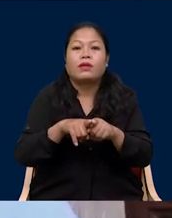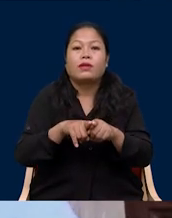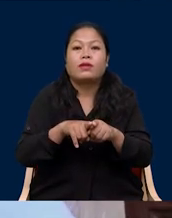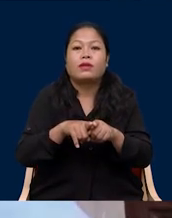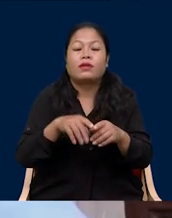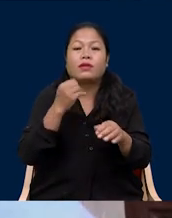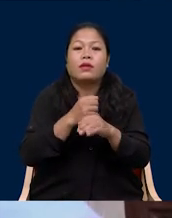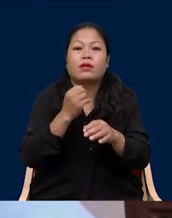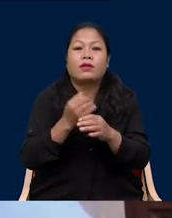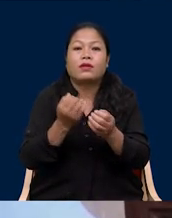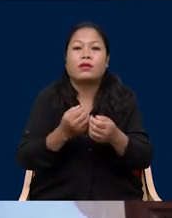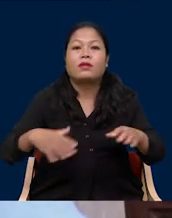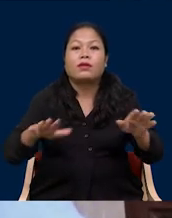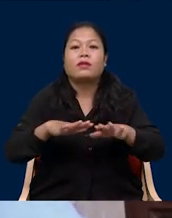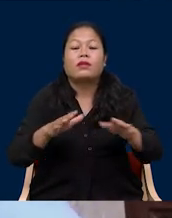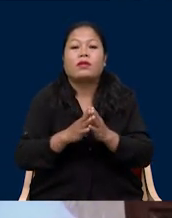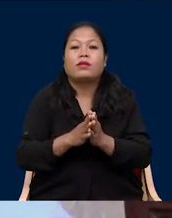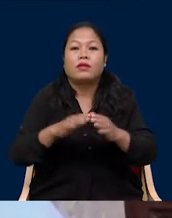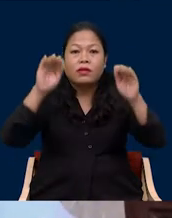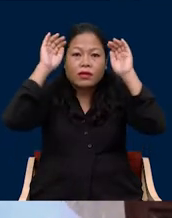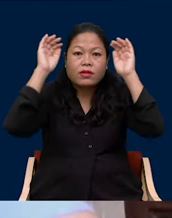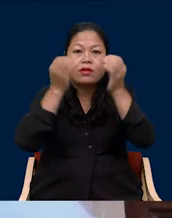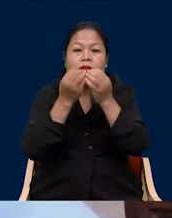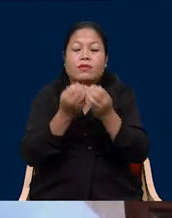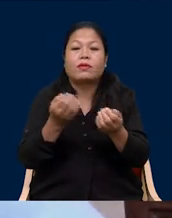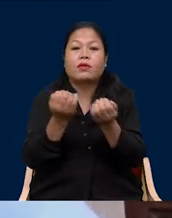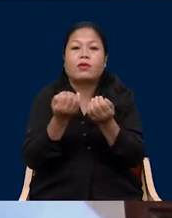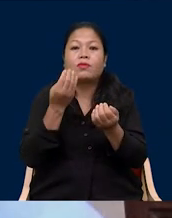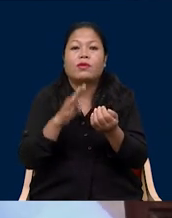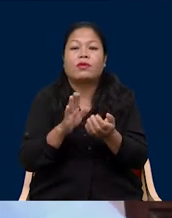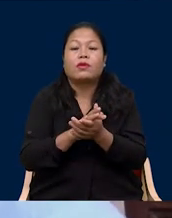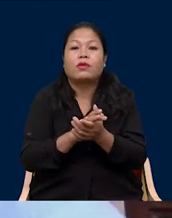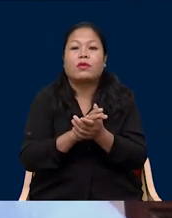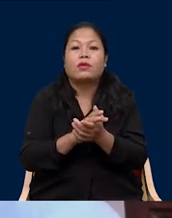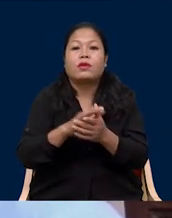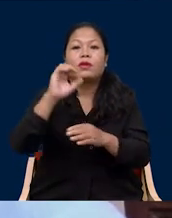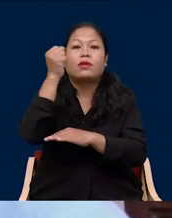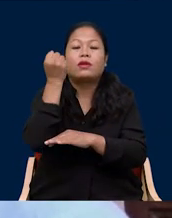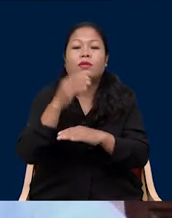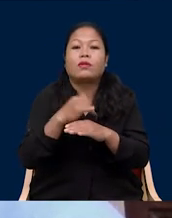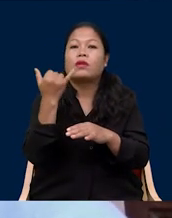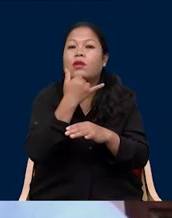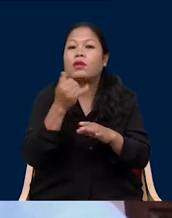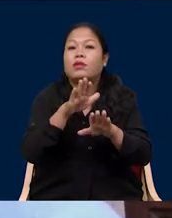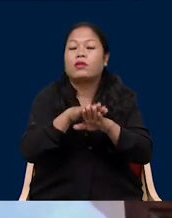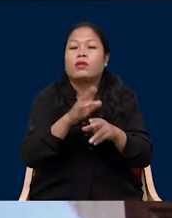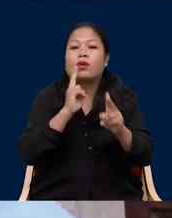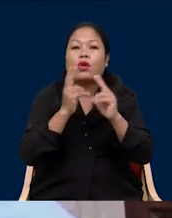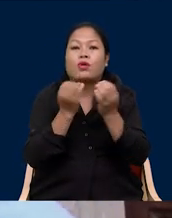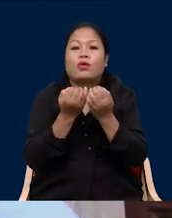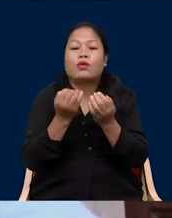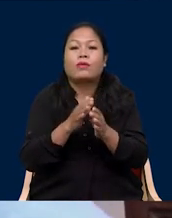तापनि हामीले कार्यान्वयन गर्ने भनेको त स्थानीय रूपमा हो, नेसनल लेभलमा अथवा राष्ट्रिय रूपमा चाहिँ गर्नुपर्ने हुन्छ। र राष्ट्रिय लेभलमा पनि